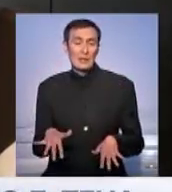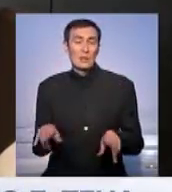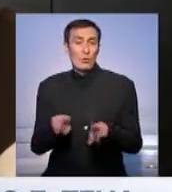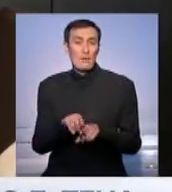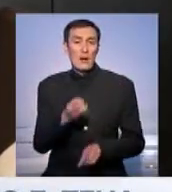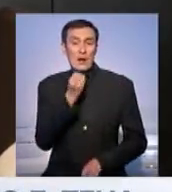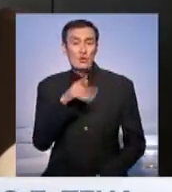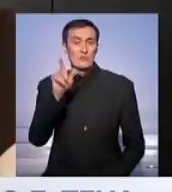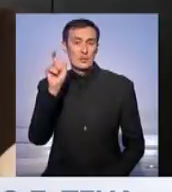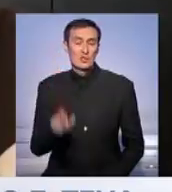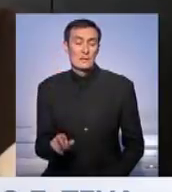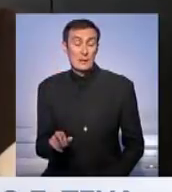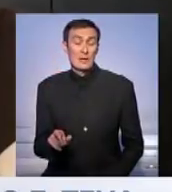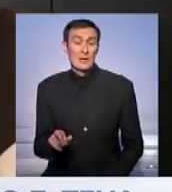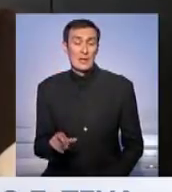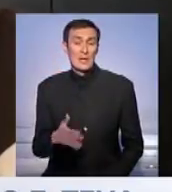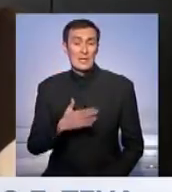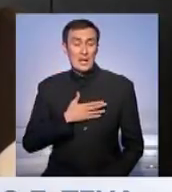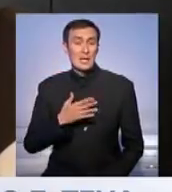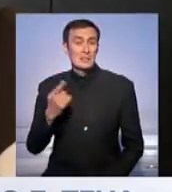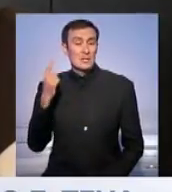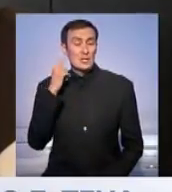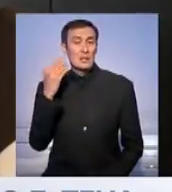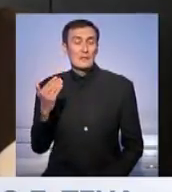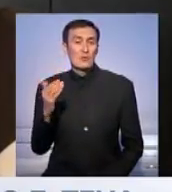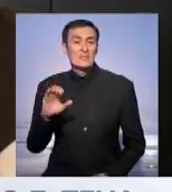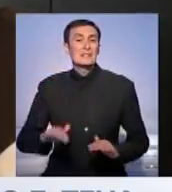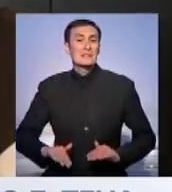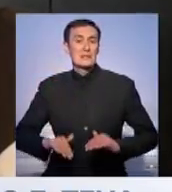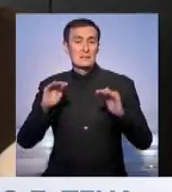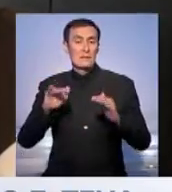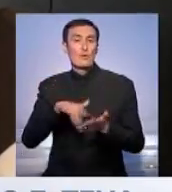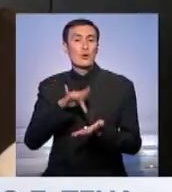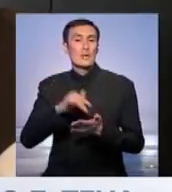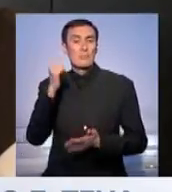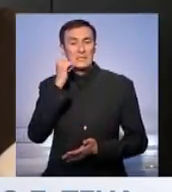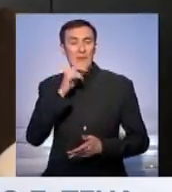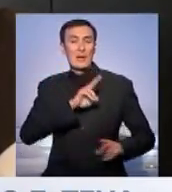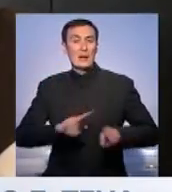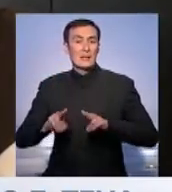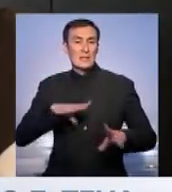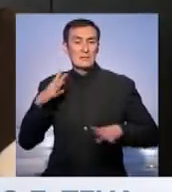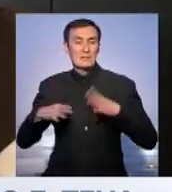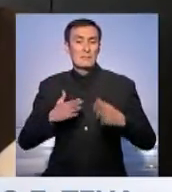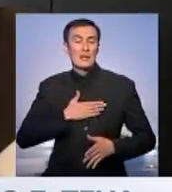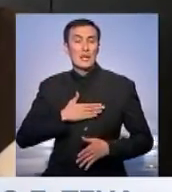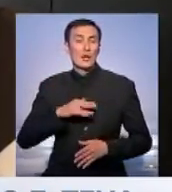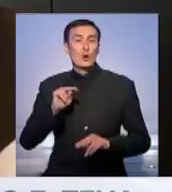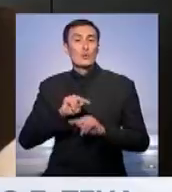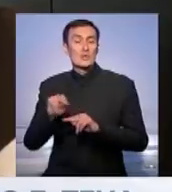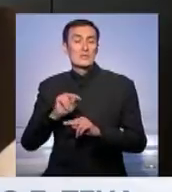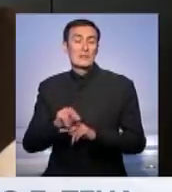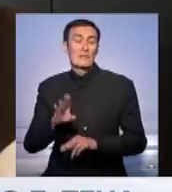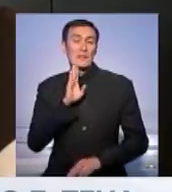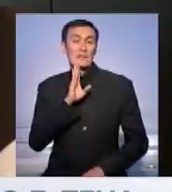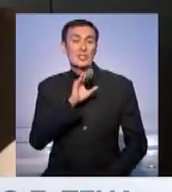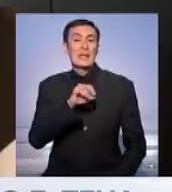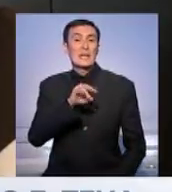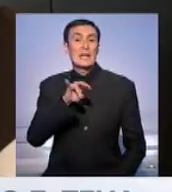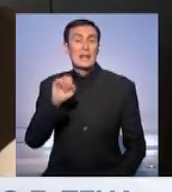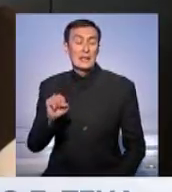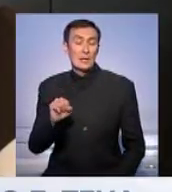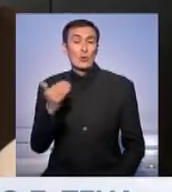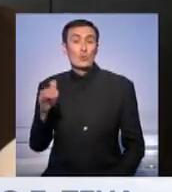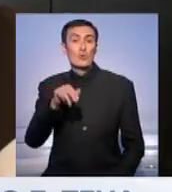и хорошего человека. Я наслышала о нем с его детства. В Москве он катался вместе с моей ученицей Еленой Гедеванишвили.